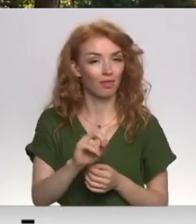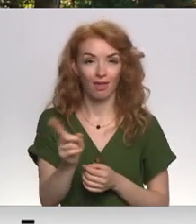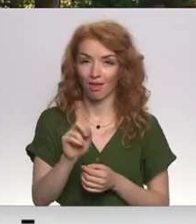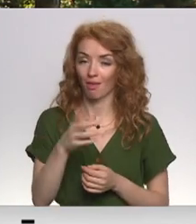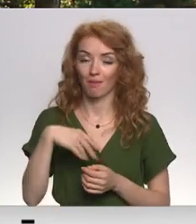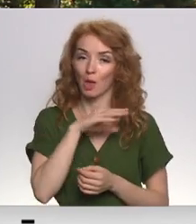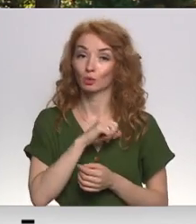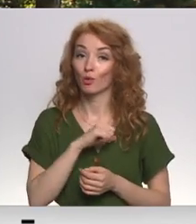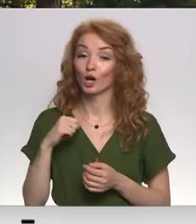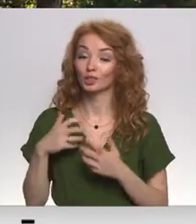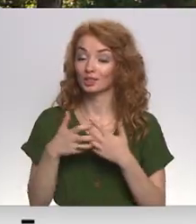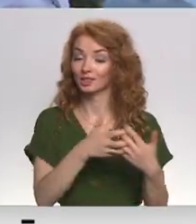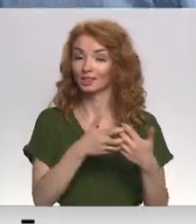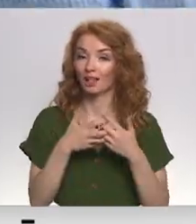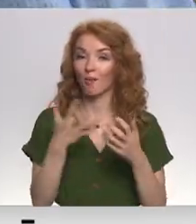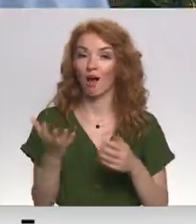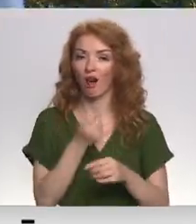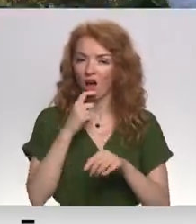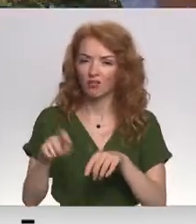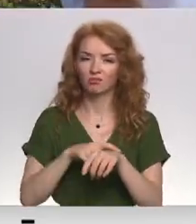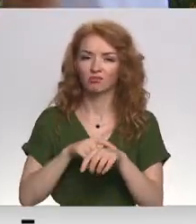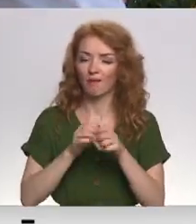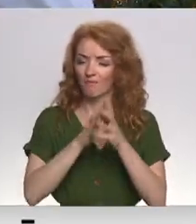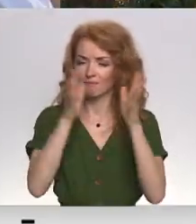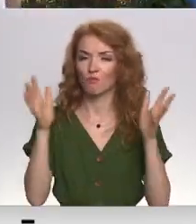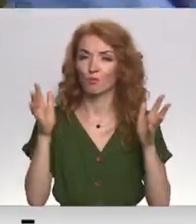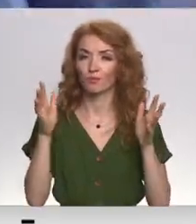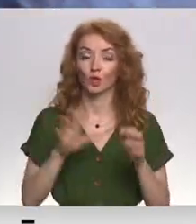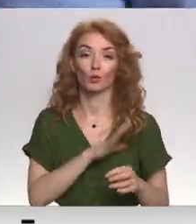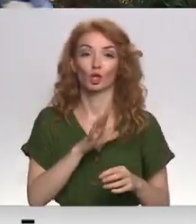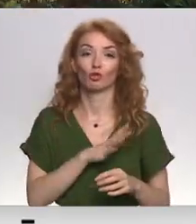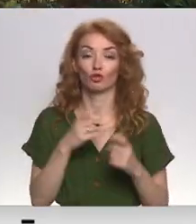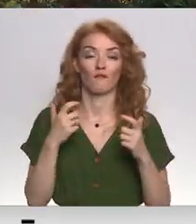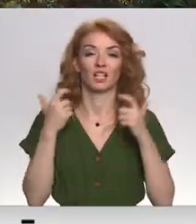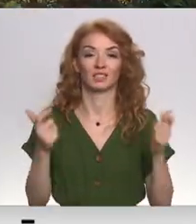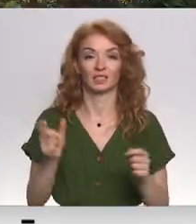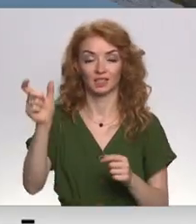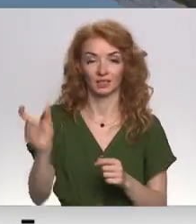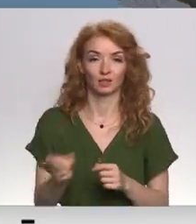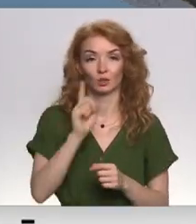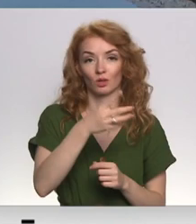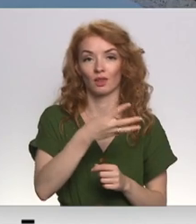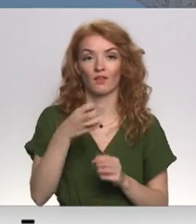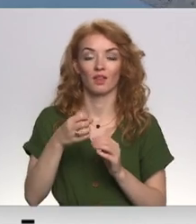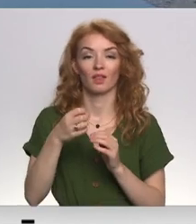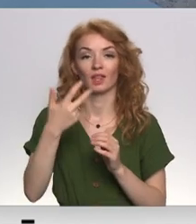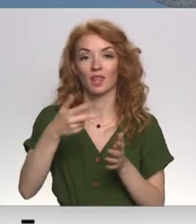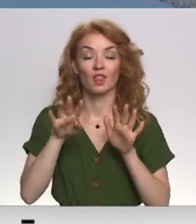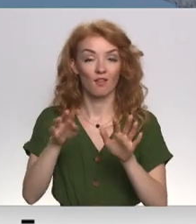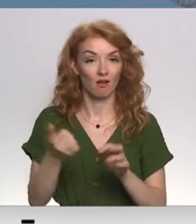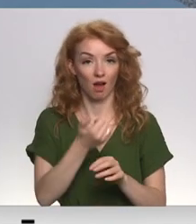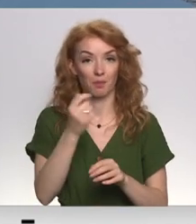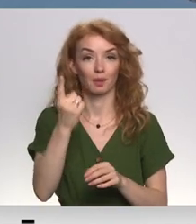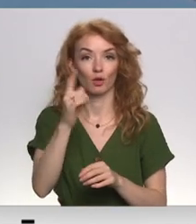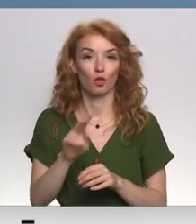mēs izcīnījām ar asiņainām cīņām. Bijušie Latgales divīzijas štāba virsnieki 1939. Gadā, 1.